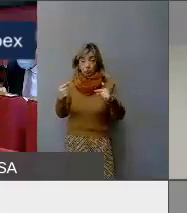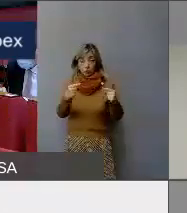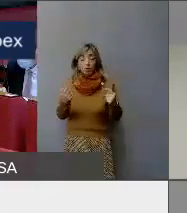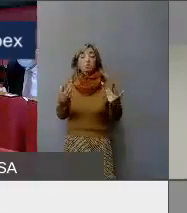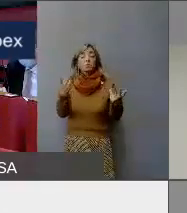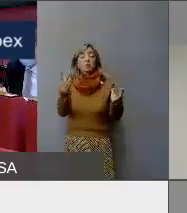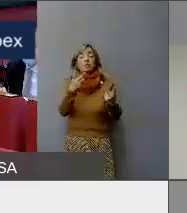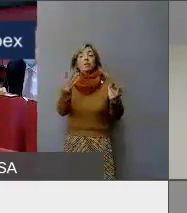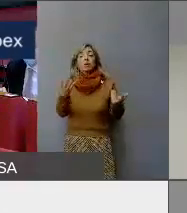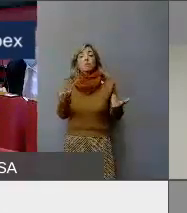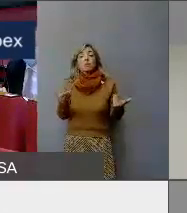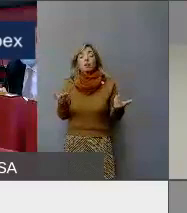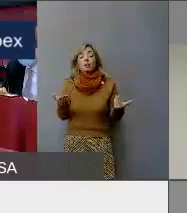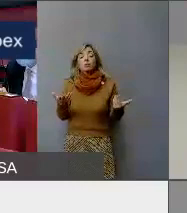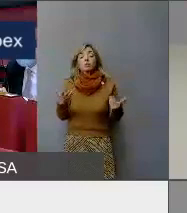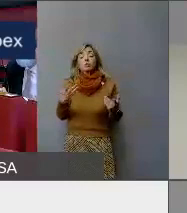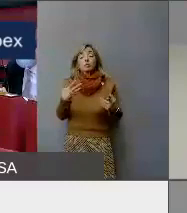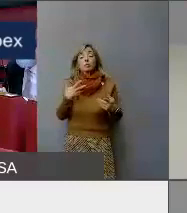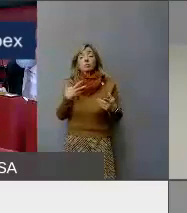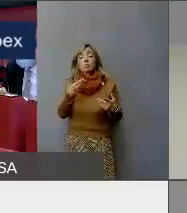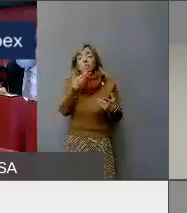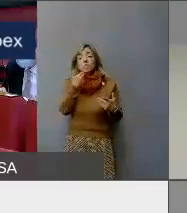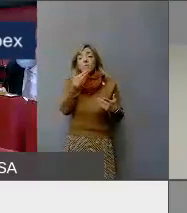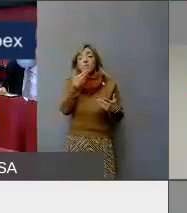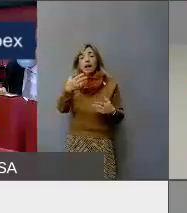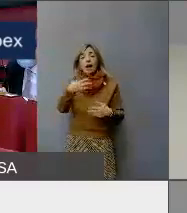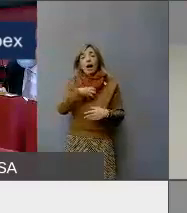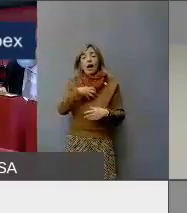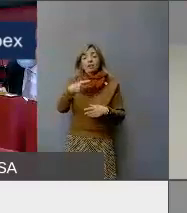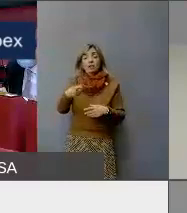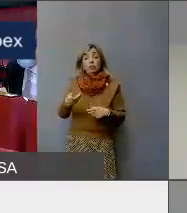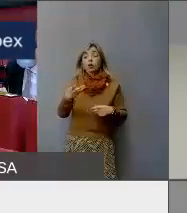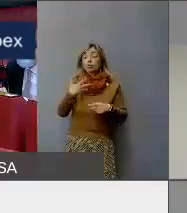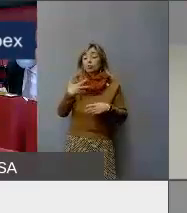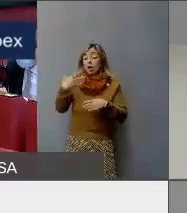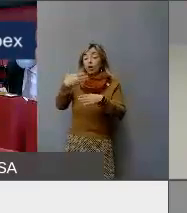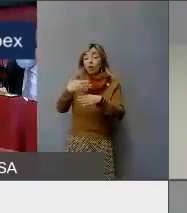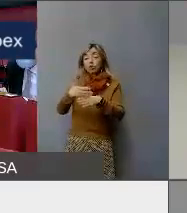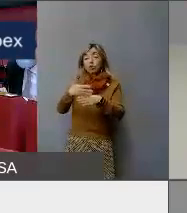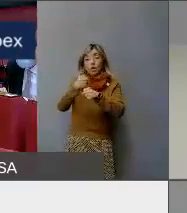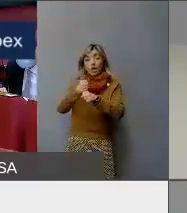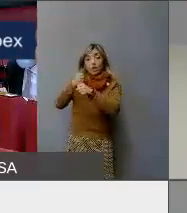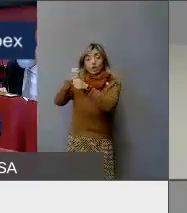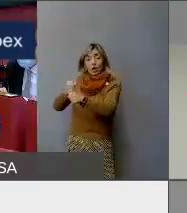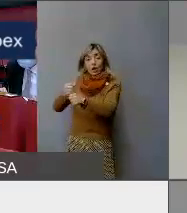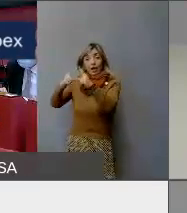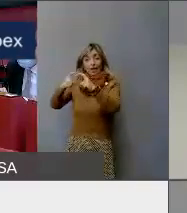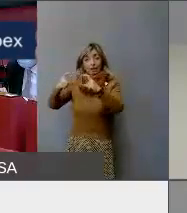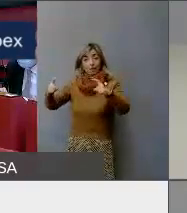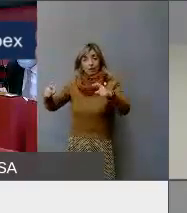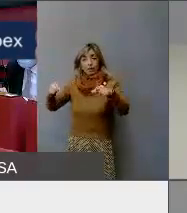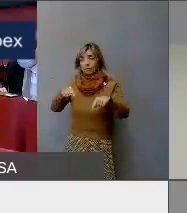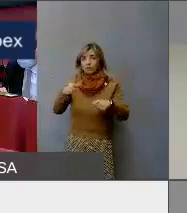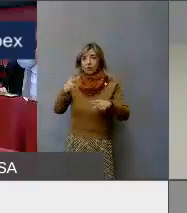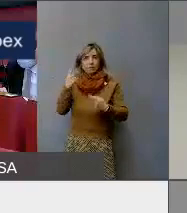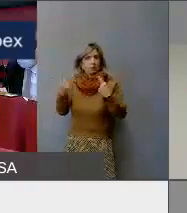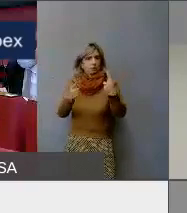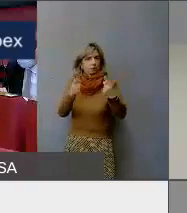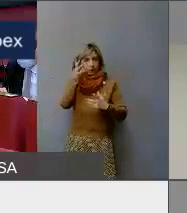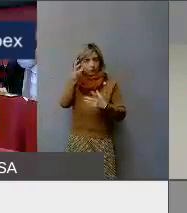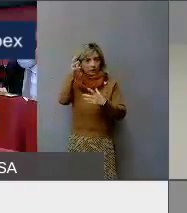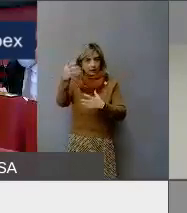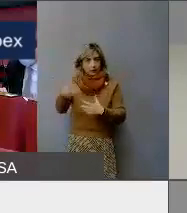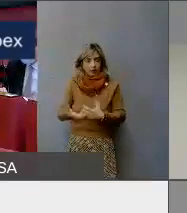esiste un consigliere delegato alla materia e quindi come dire mi sembra un po tutto strano ma comunque